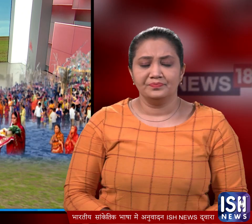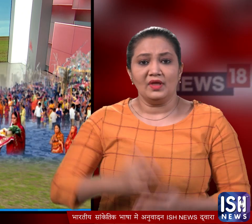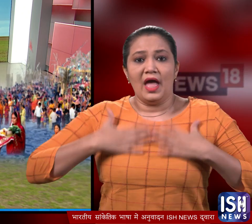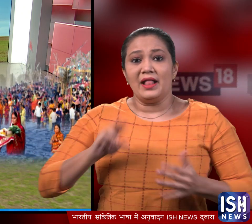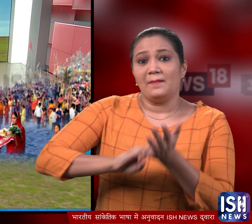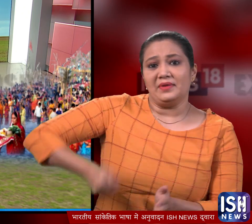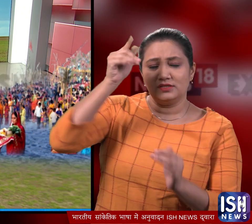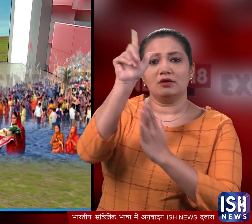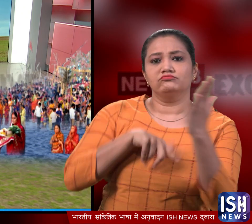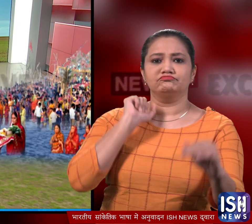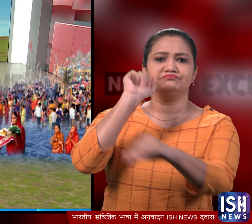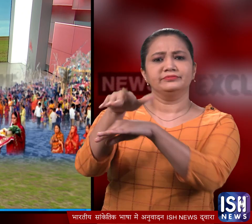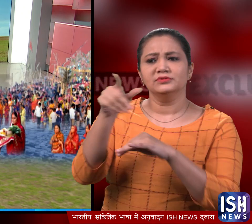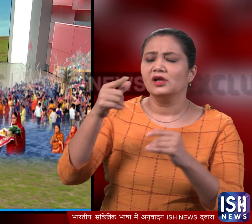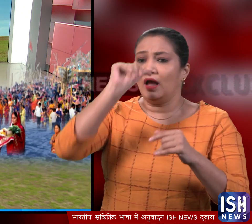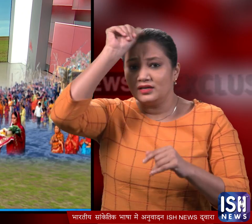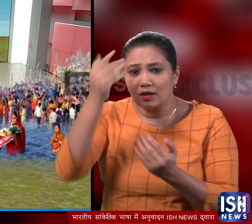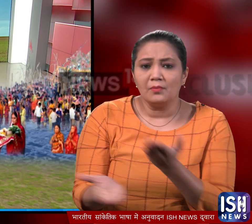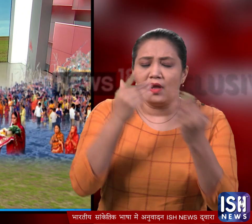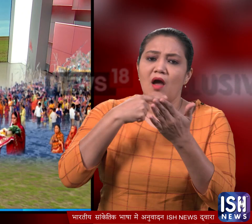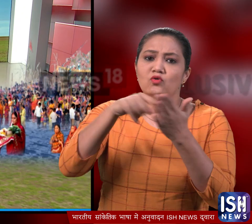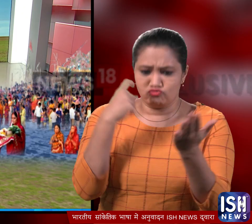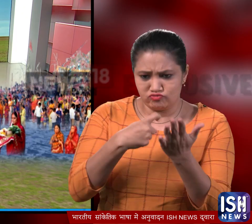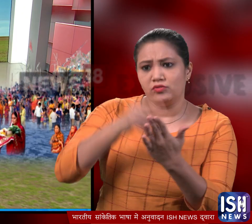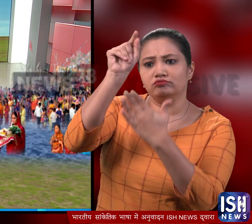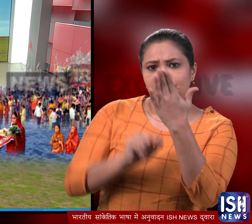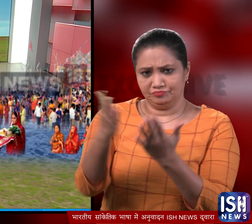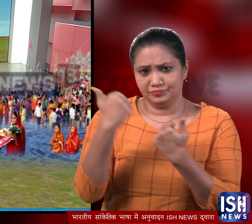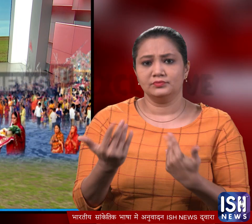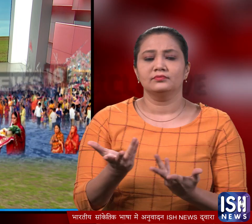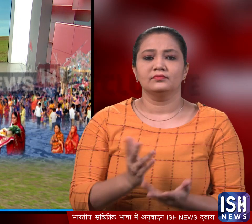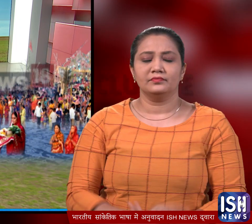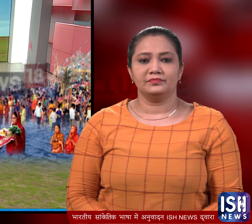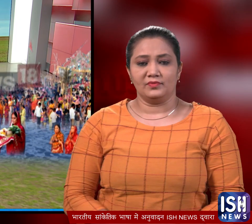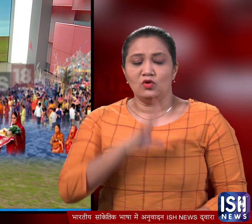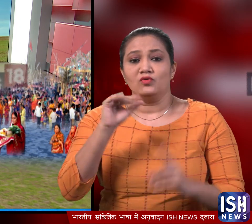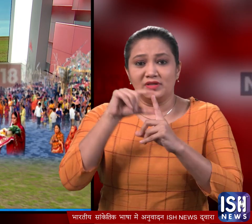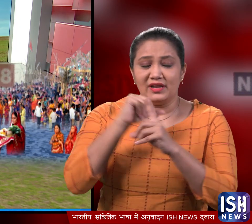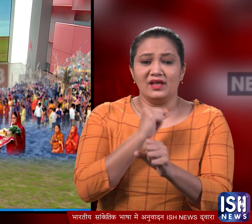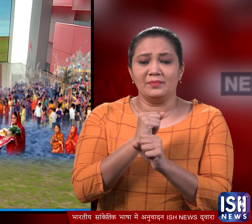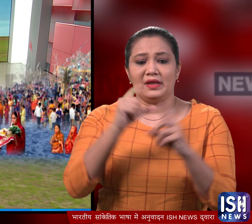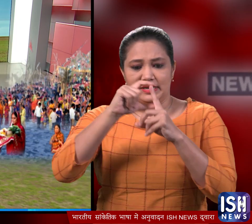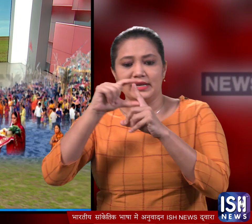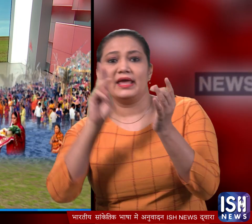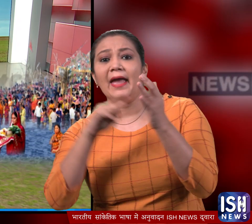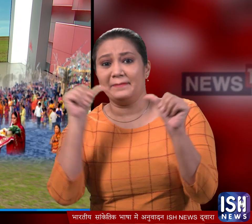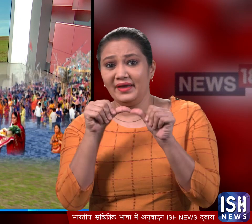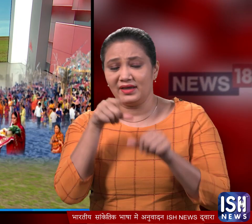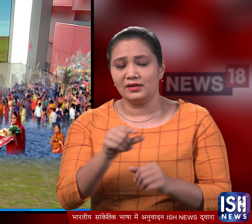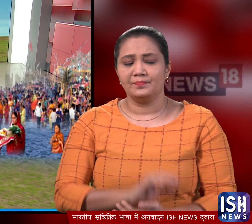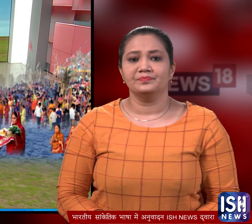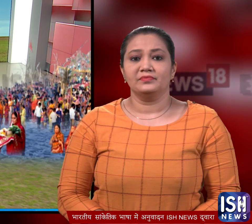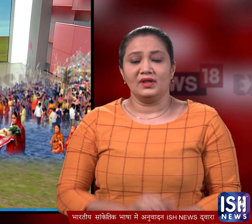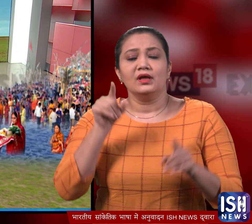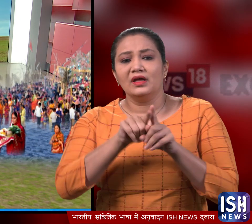केंद्रीय स्वास्थ्य मंत्री को चिट्ठी लिखकर छठ मनाने के लिए दिशा निर्देश जारी करने की अपील की। असल में दिल्ली में DDMA यानी